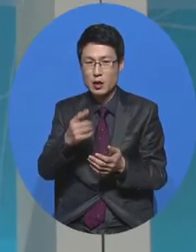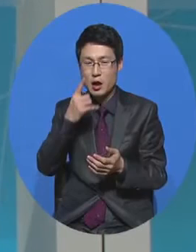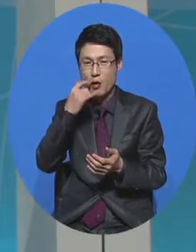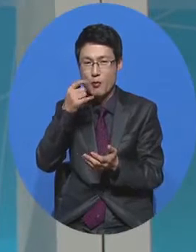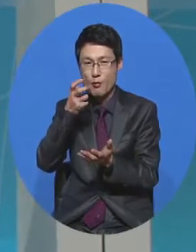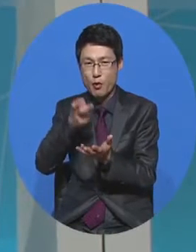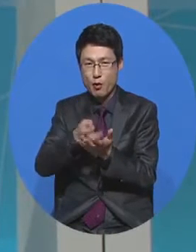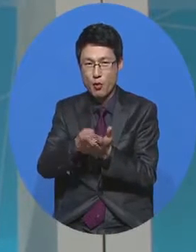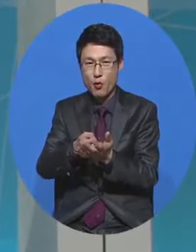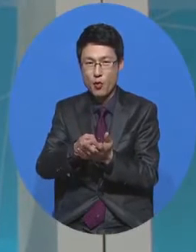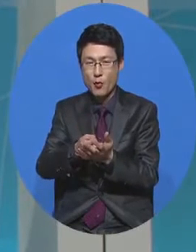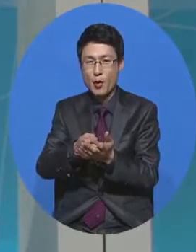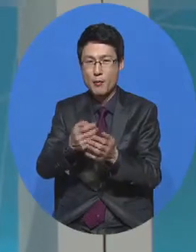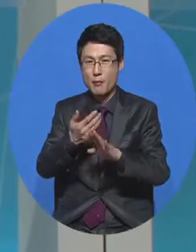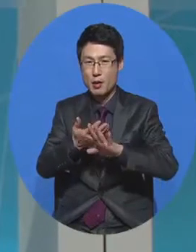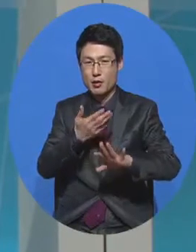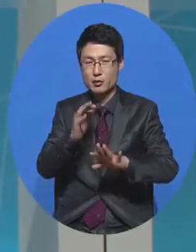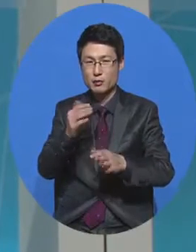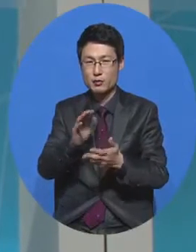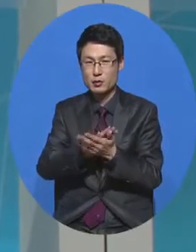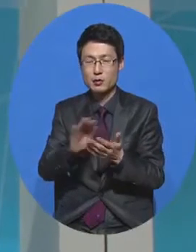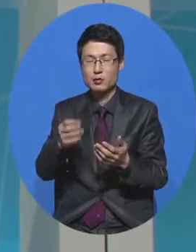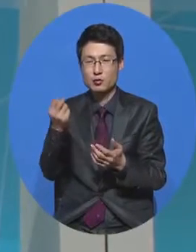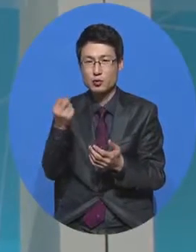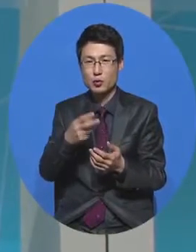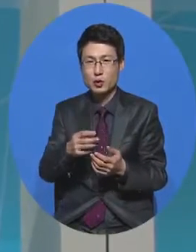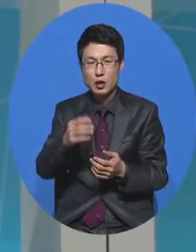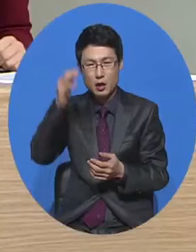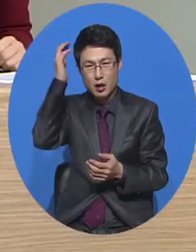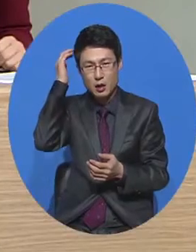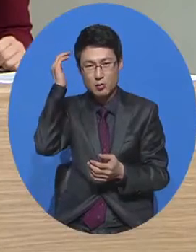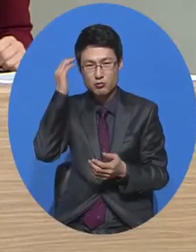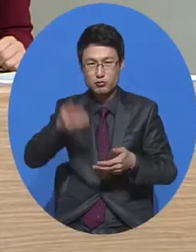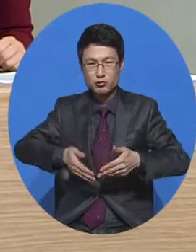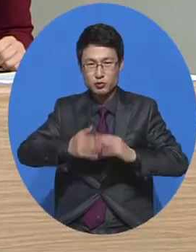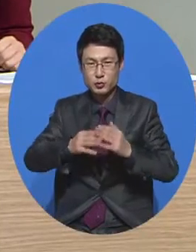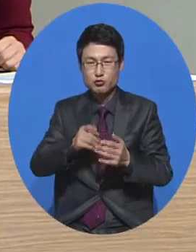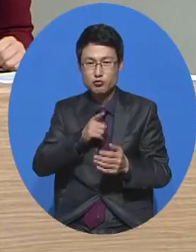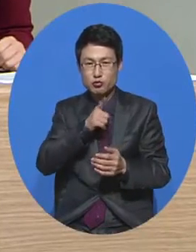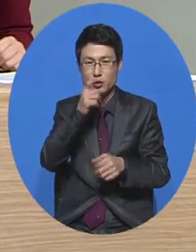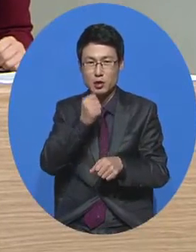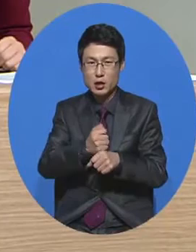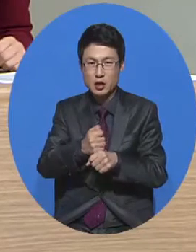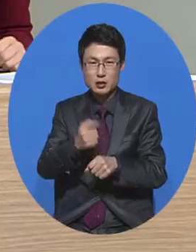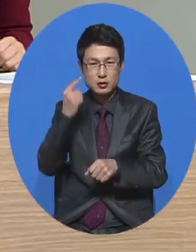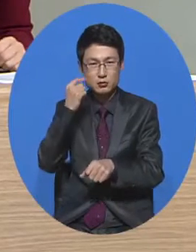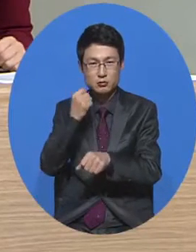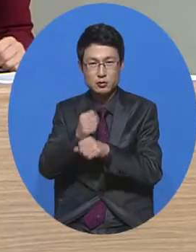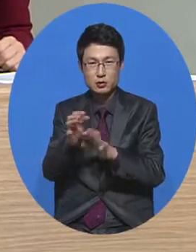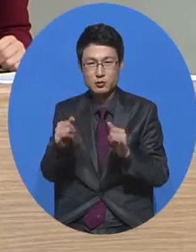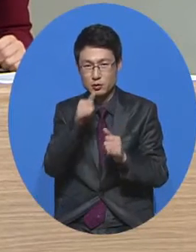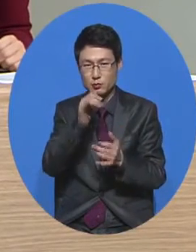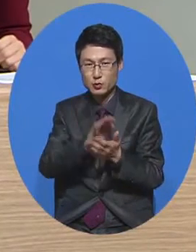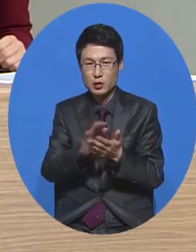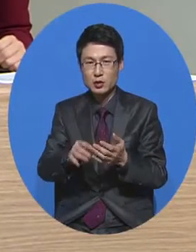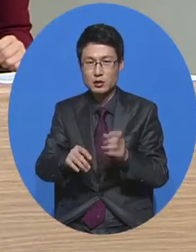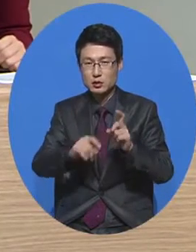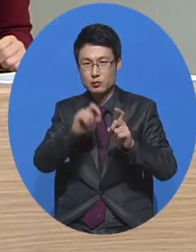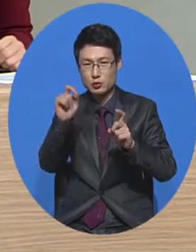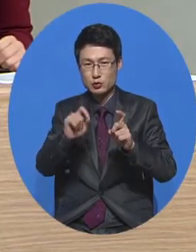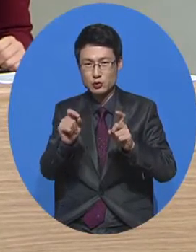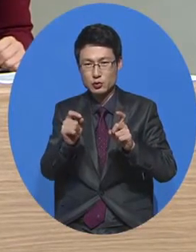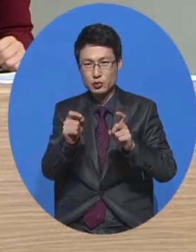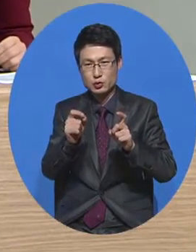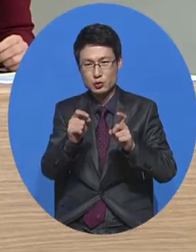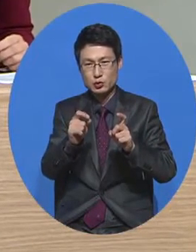반 온 법적 인게 되고요 예 그 다음에 대한민국 수립 이라고 주장하는 학자들도 있어요 근데 이게 10% 도 1은